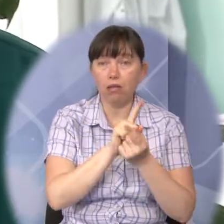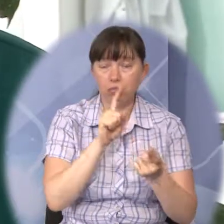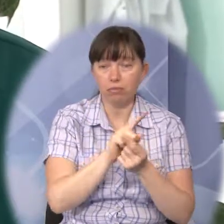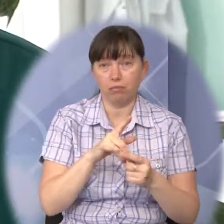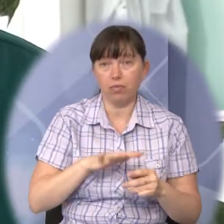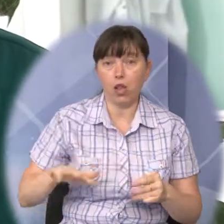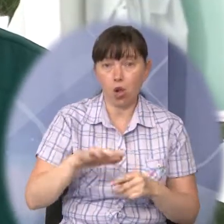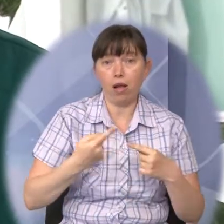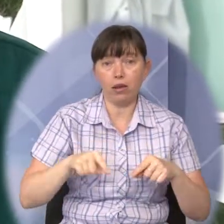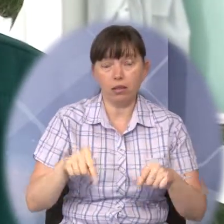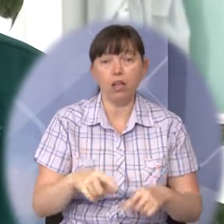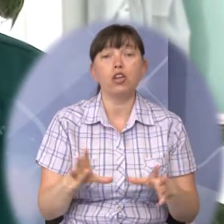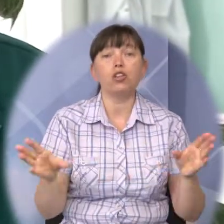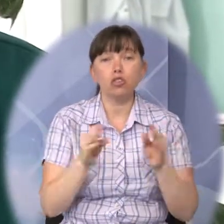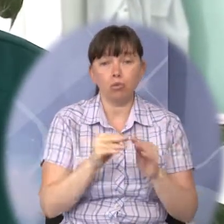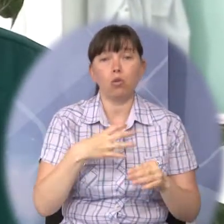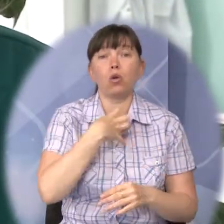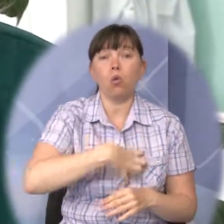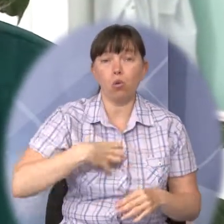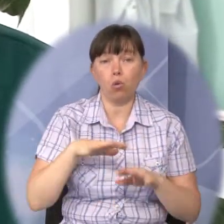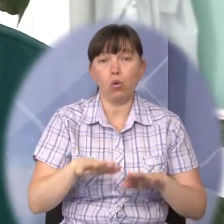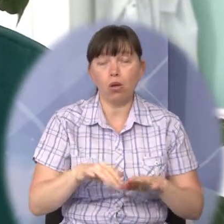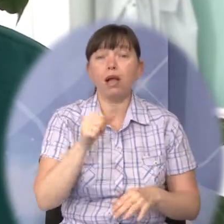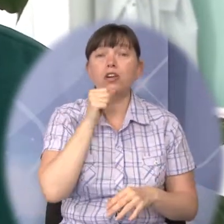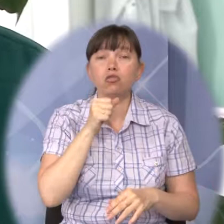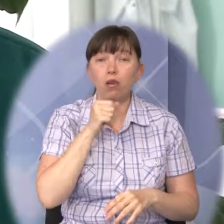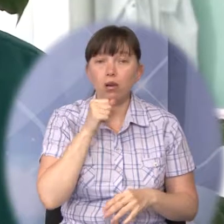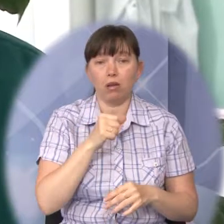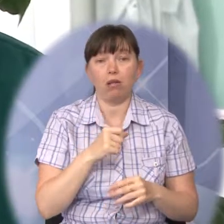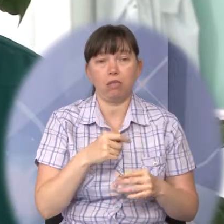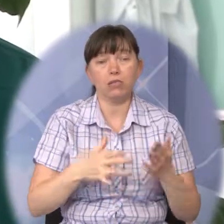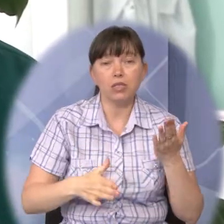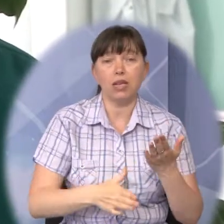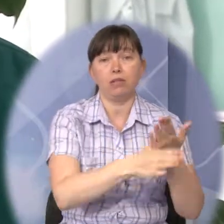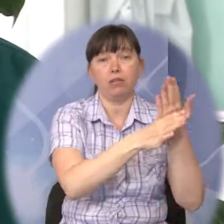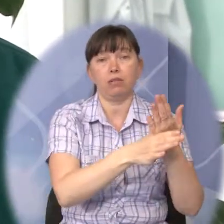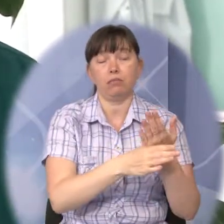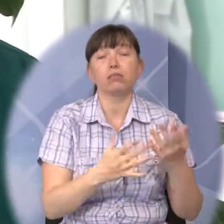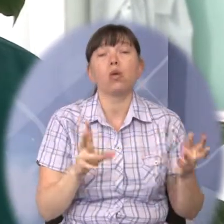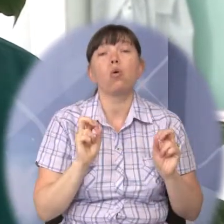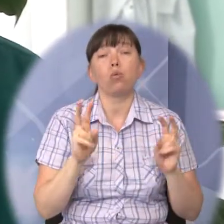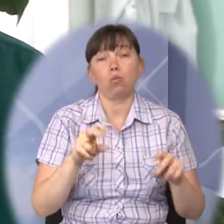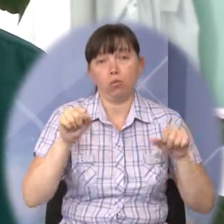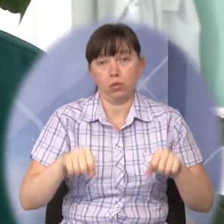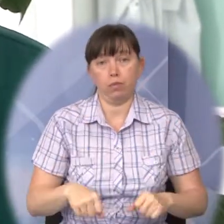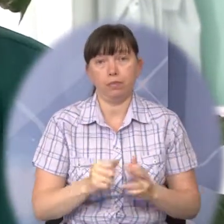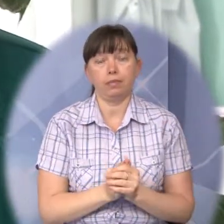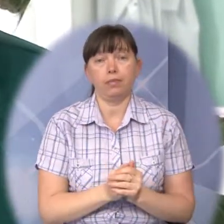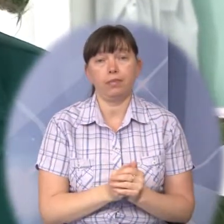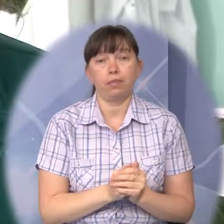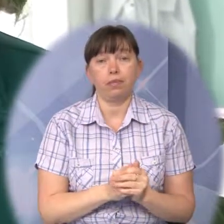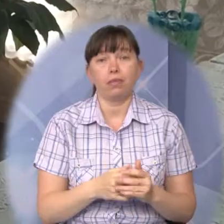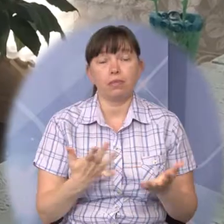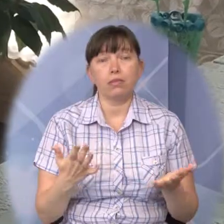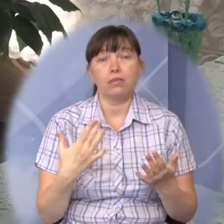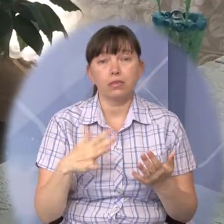localitate se confruntă și împreună cu autoritatea locală încercăm să le venim în ajutor în măsura